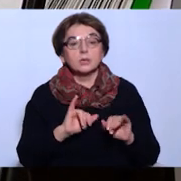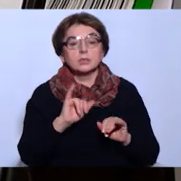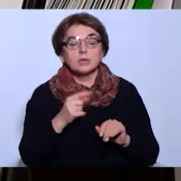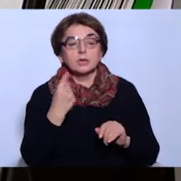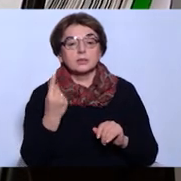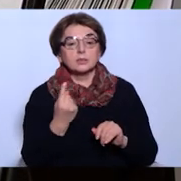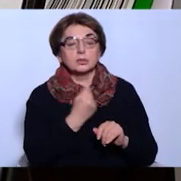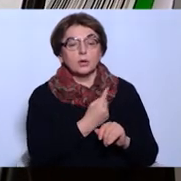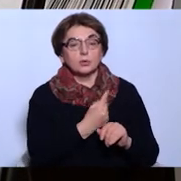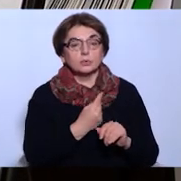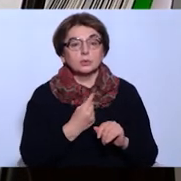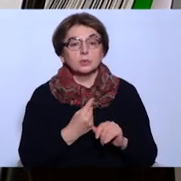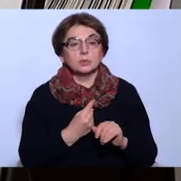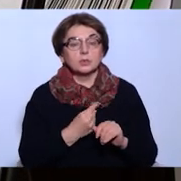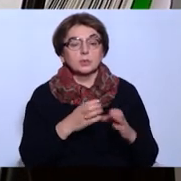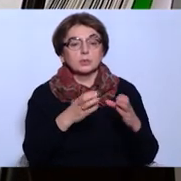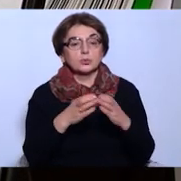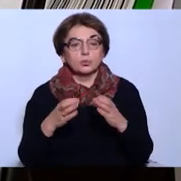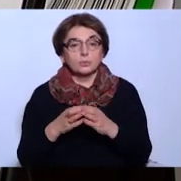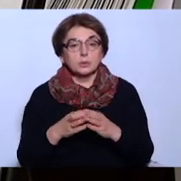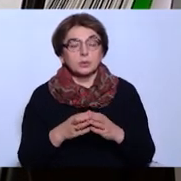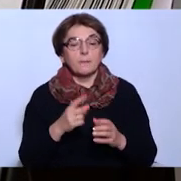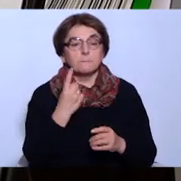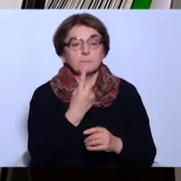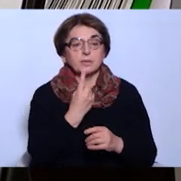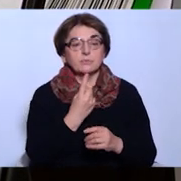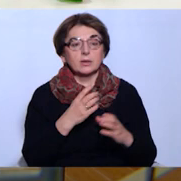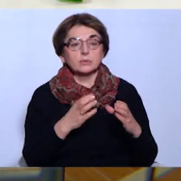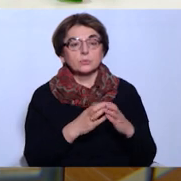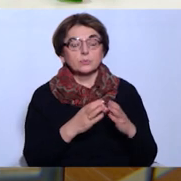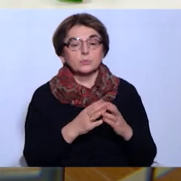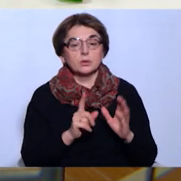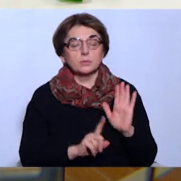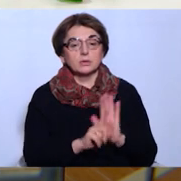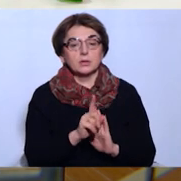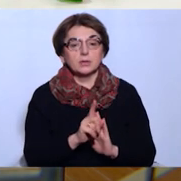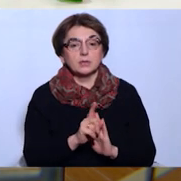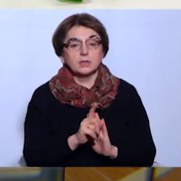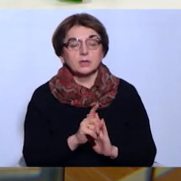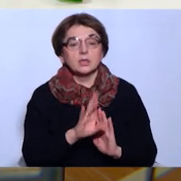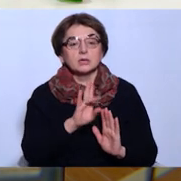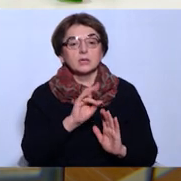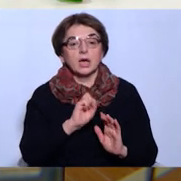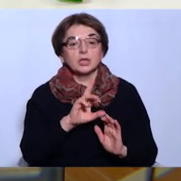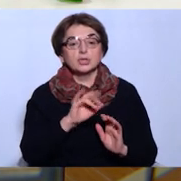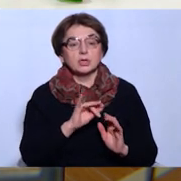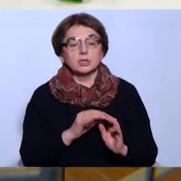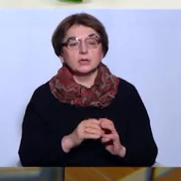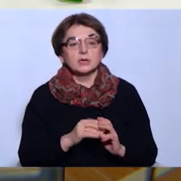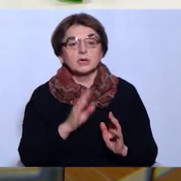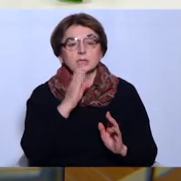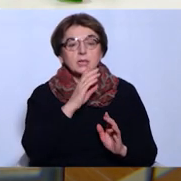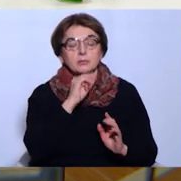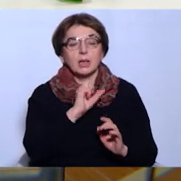სათითაოდ მიმოვიხილოთ თითოეული კლასი და პირველი რითაც იწყება, ეს არის ნაჯერი, ნახშირწყალბადები,